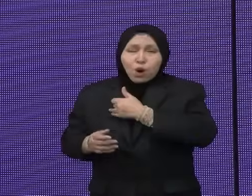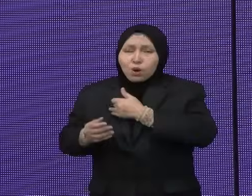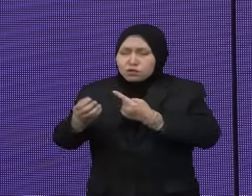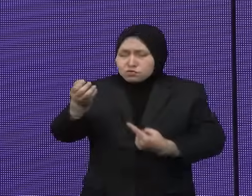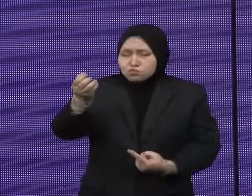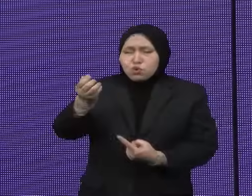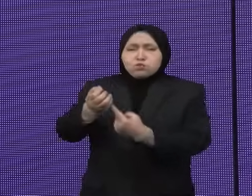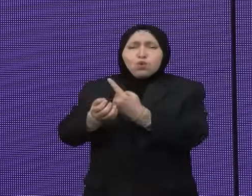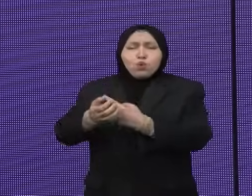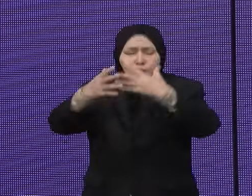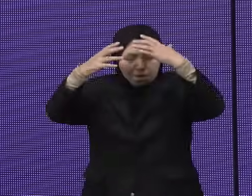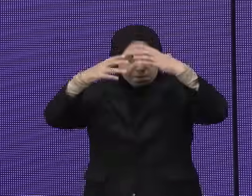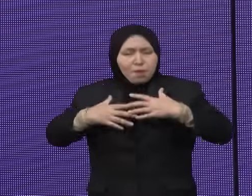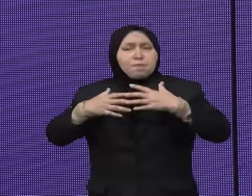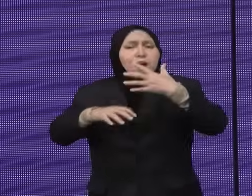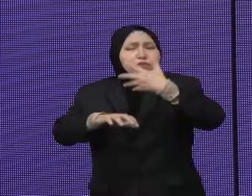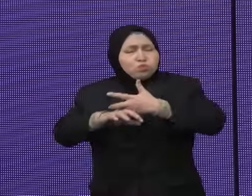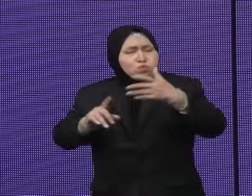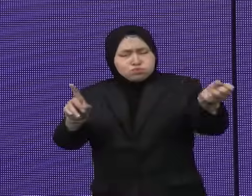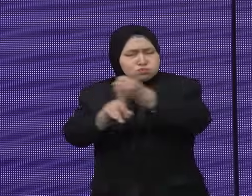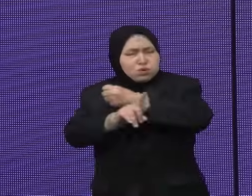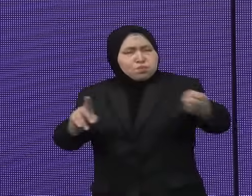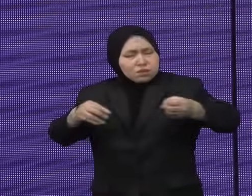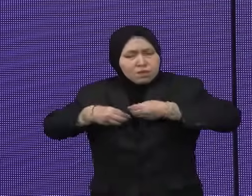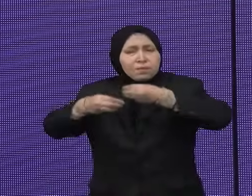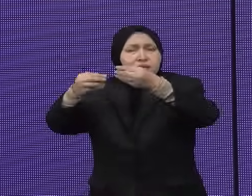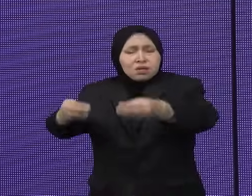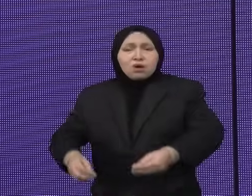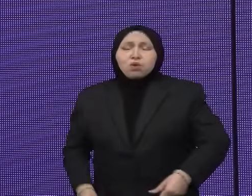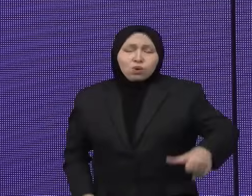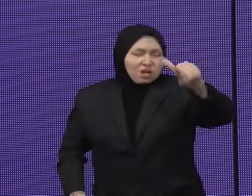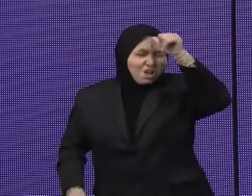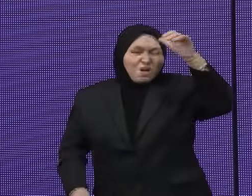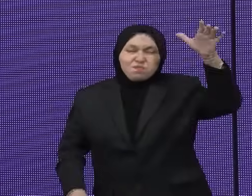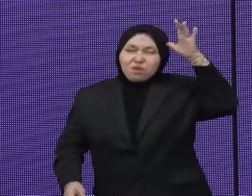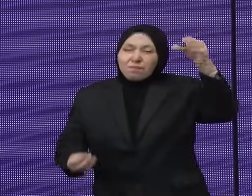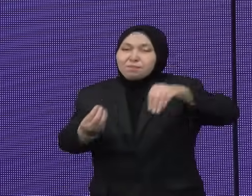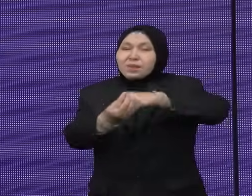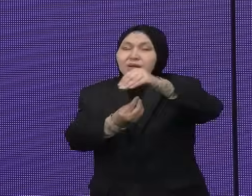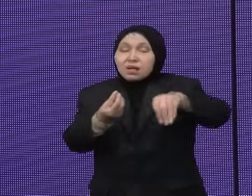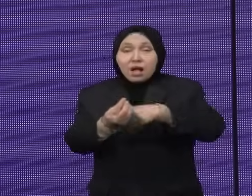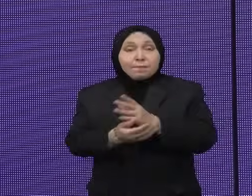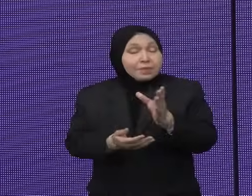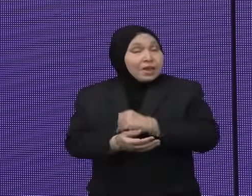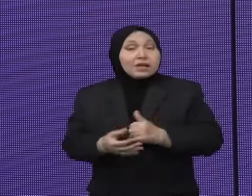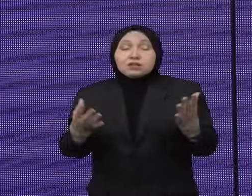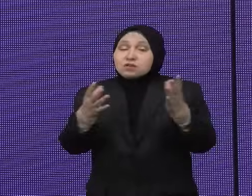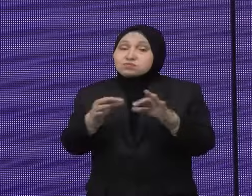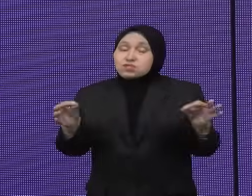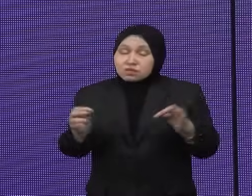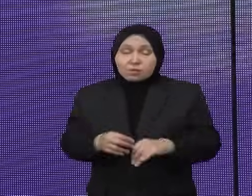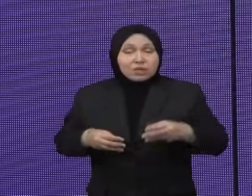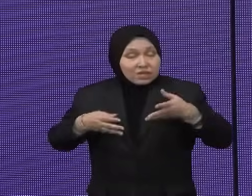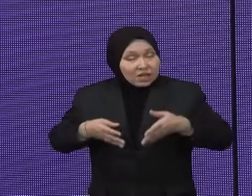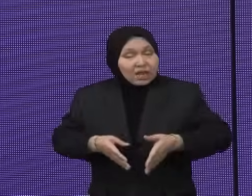akan dihempapkan batu, pelbagai siksaan yang diberikan oleh musyrik di Mekah. Baik. Dan bercakap tentang fi sabilillah